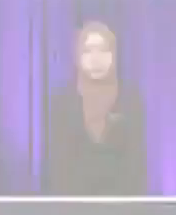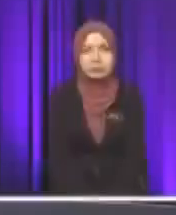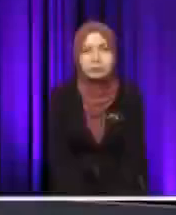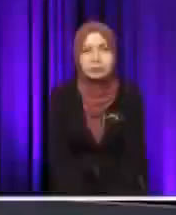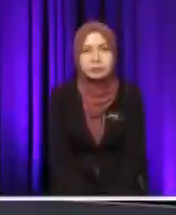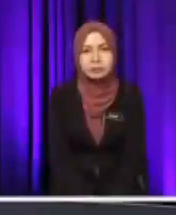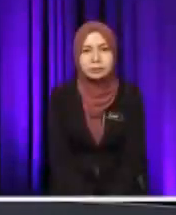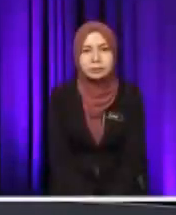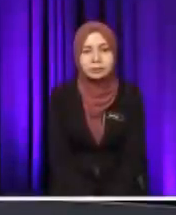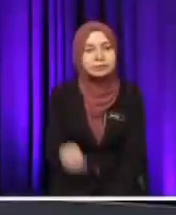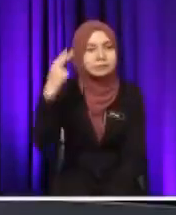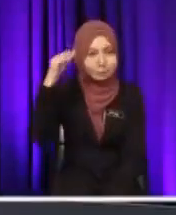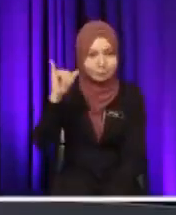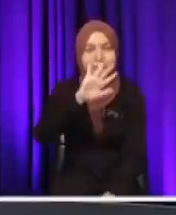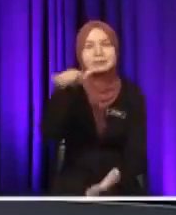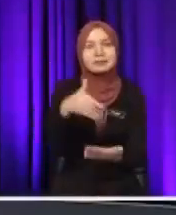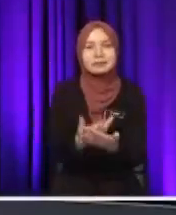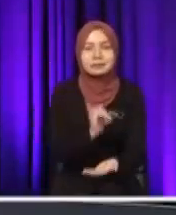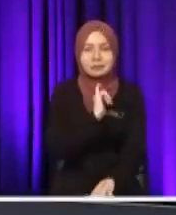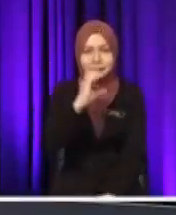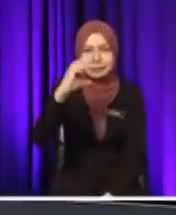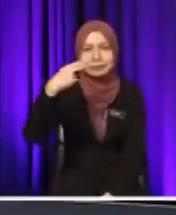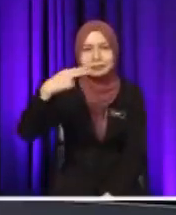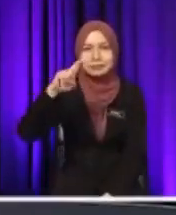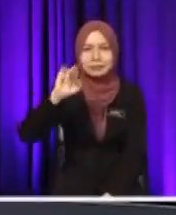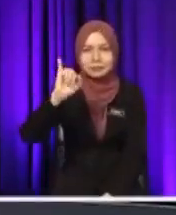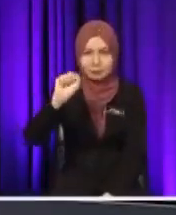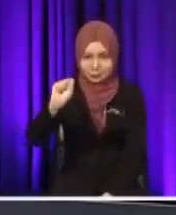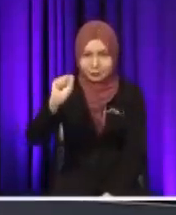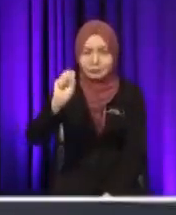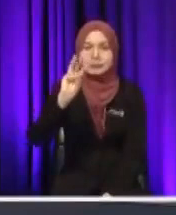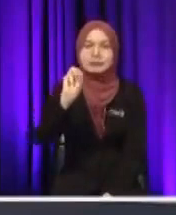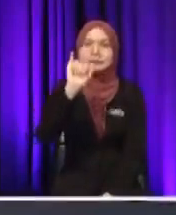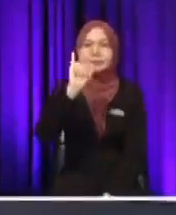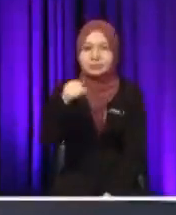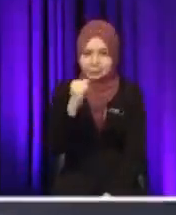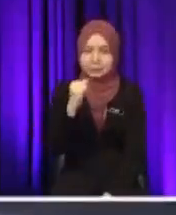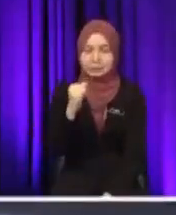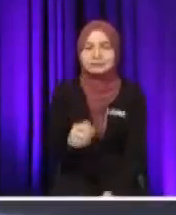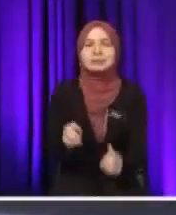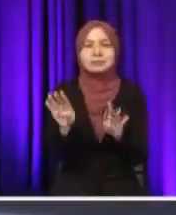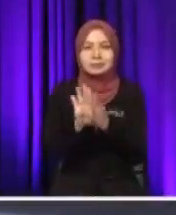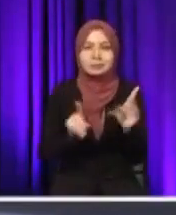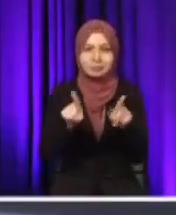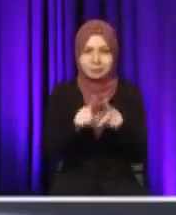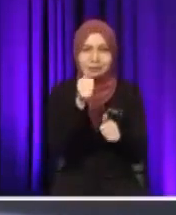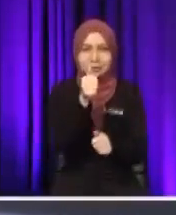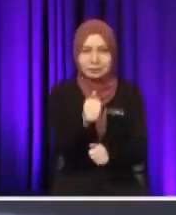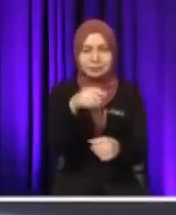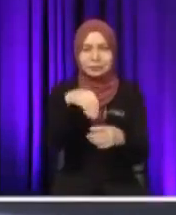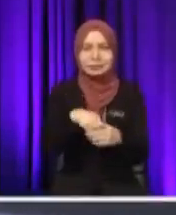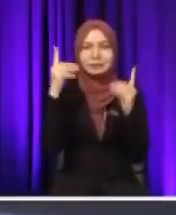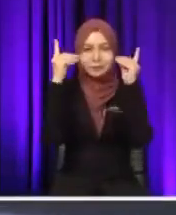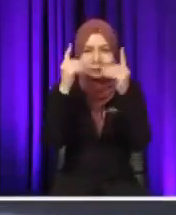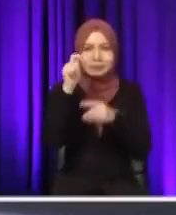KPM. Hai semua, saya Chris MJ temankan anda di slot Menengah Atas Diri TV KPM, di mana hari